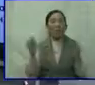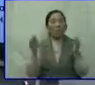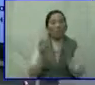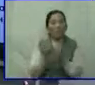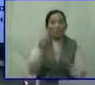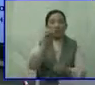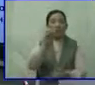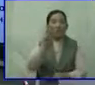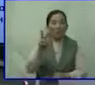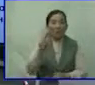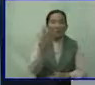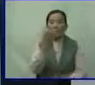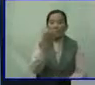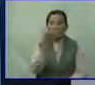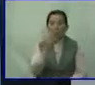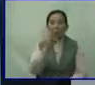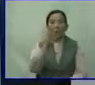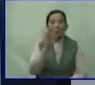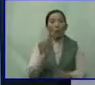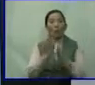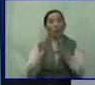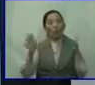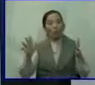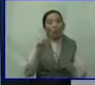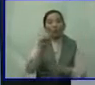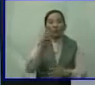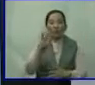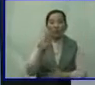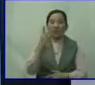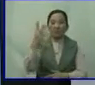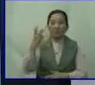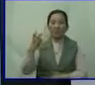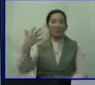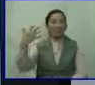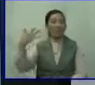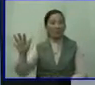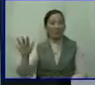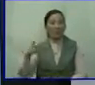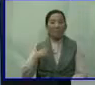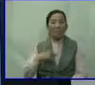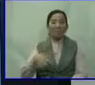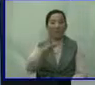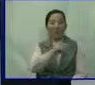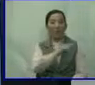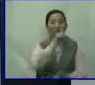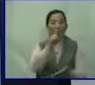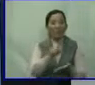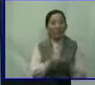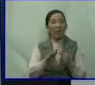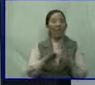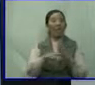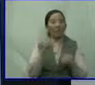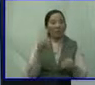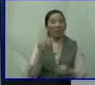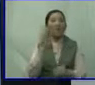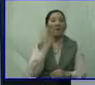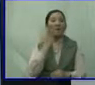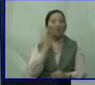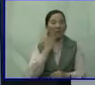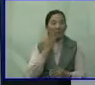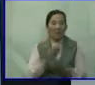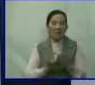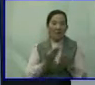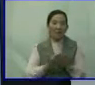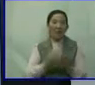чем 500, но больше, чем 250. Мы должны выбрать примерный ответ. И ответ